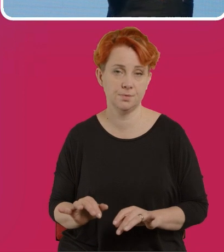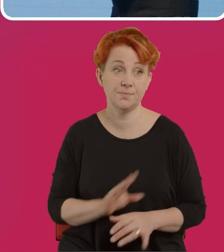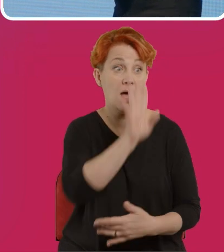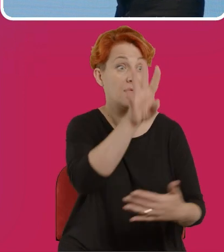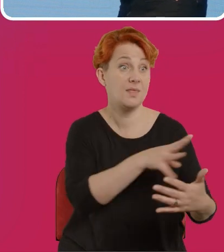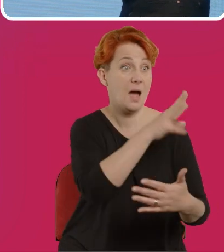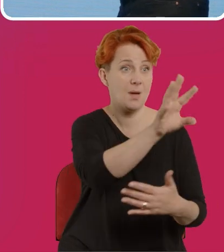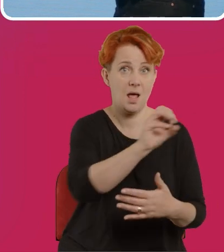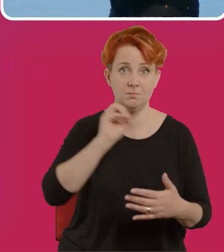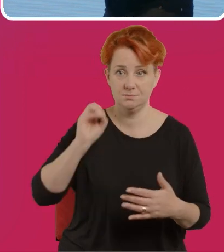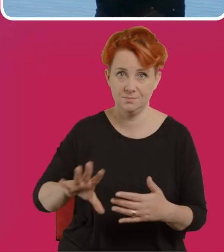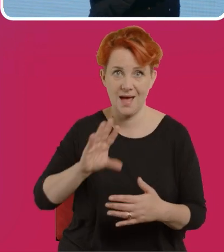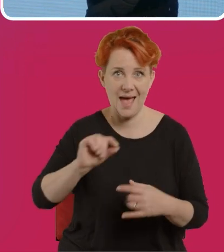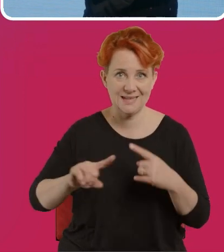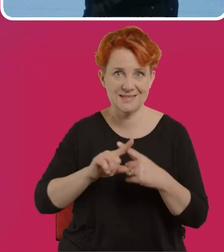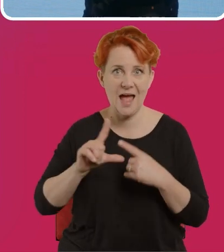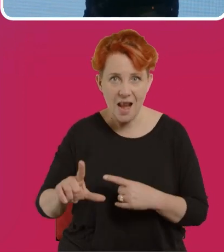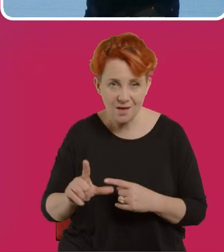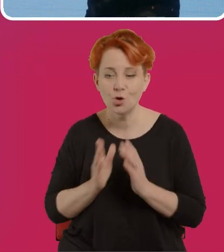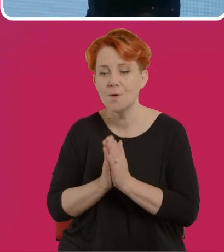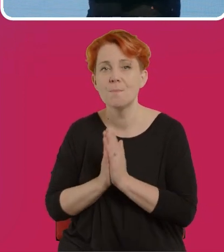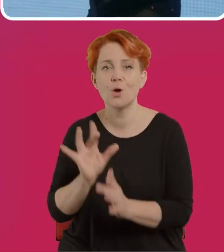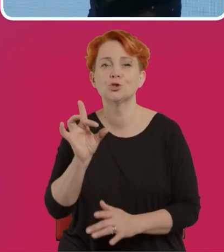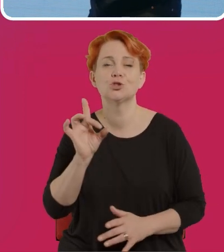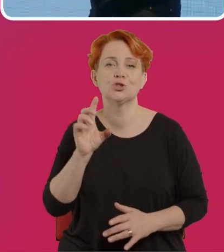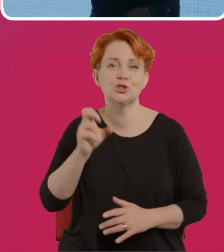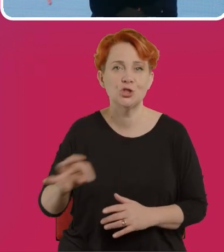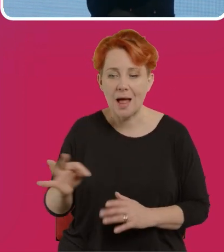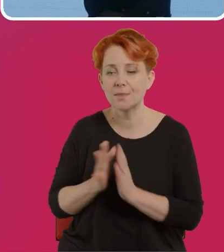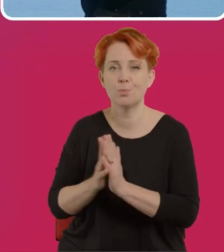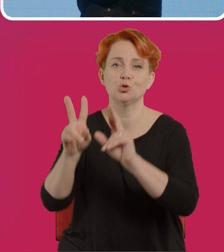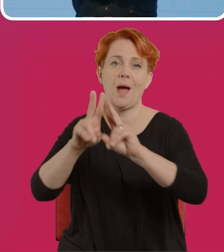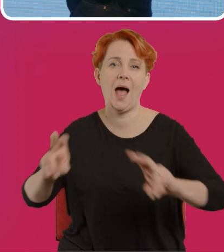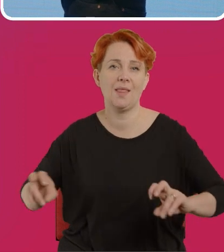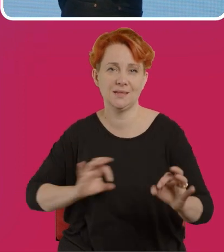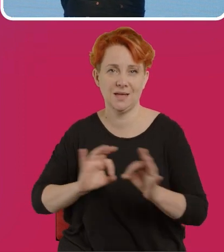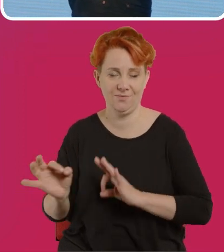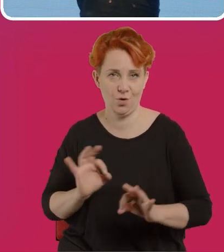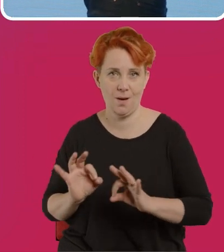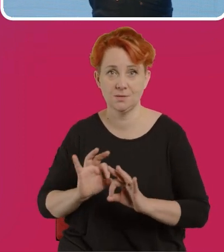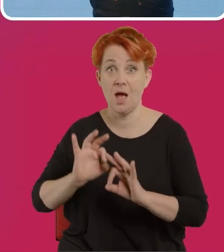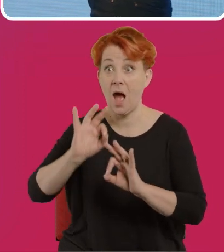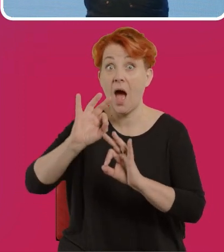tabelkę do Excela i prosi się czata, aby przeanalizował te dane. I on wypluwa